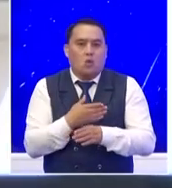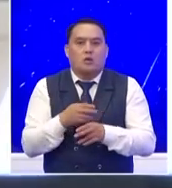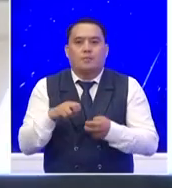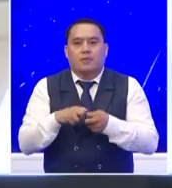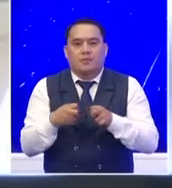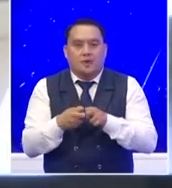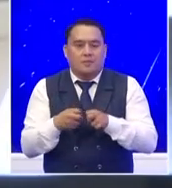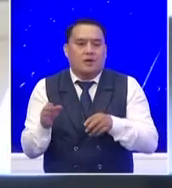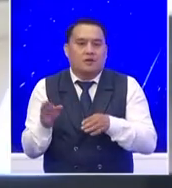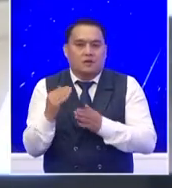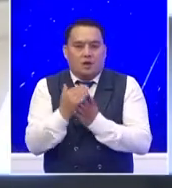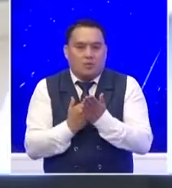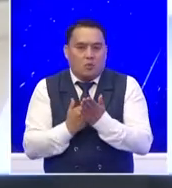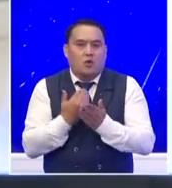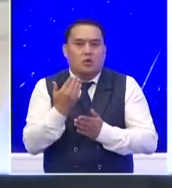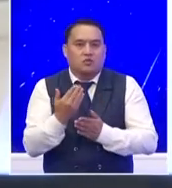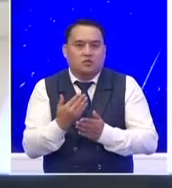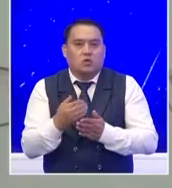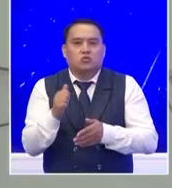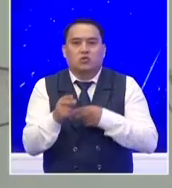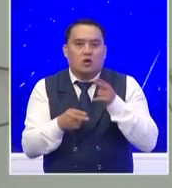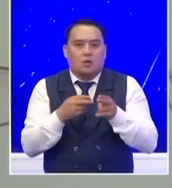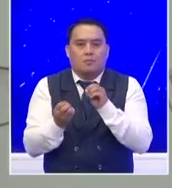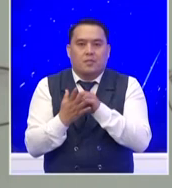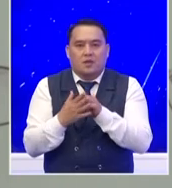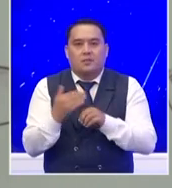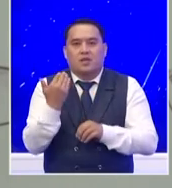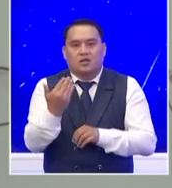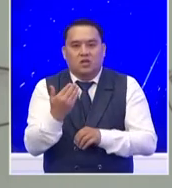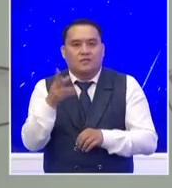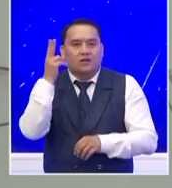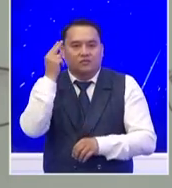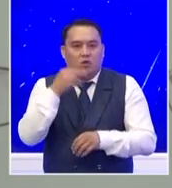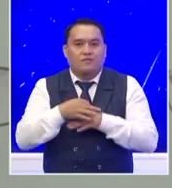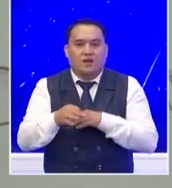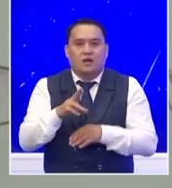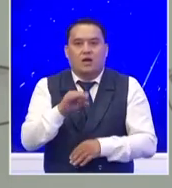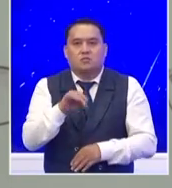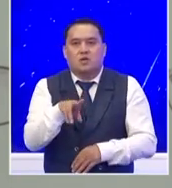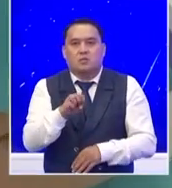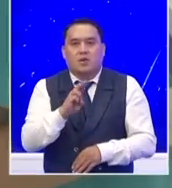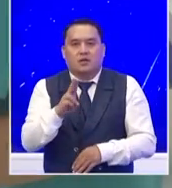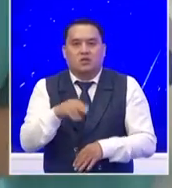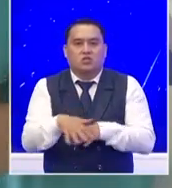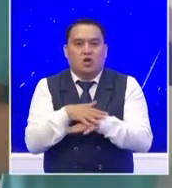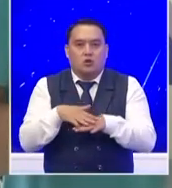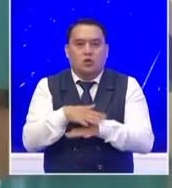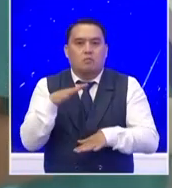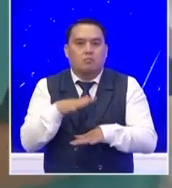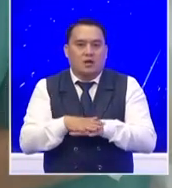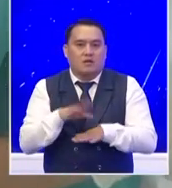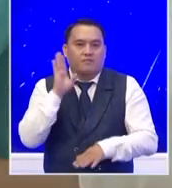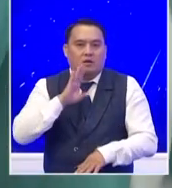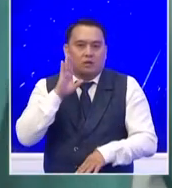устранил указанные в предписании недочеты. Таковых по областному центру свыше 15. В их числе филиал Каспибанка,